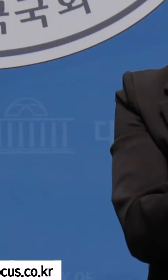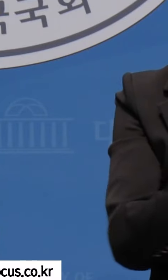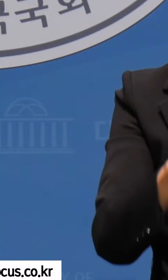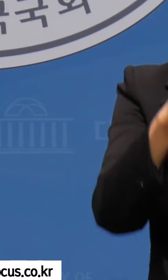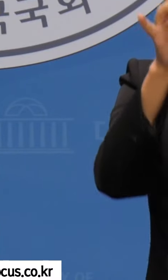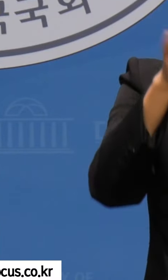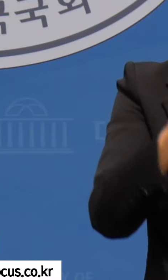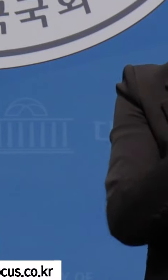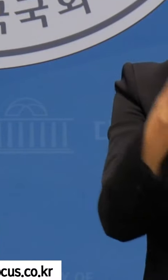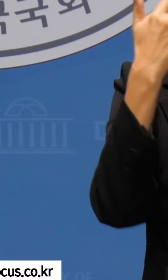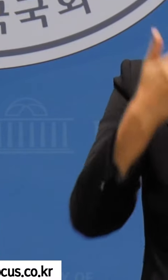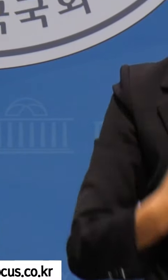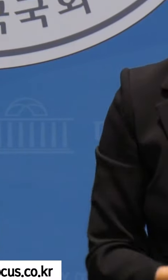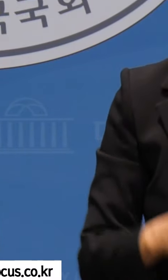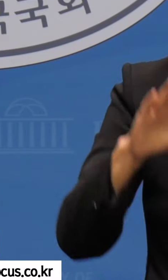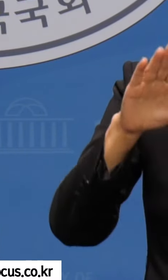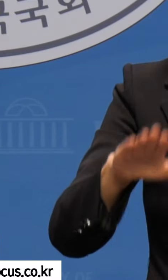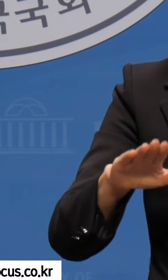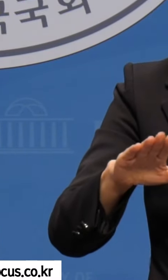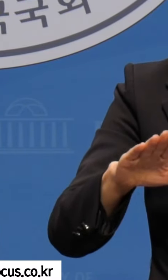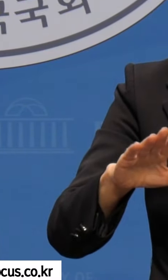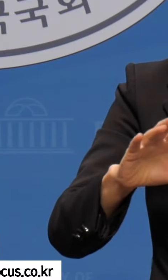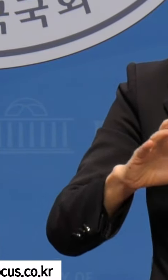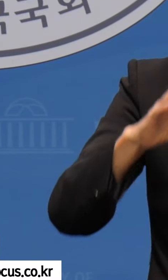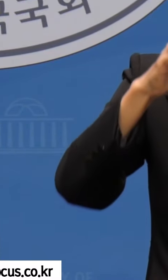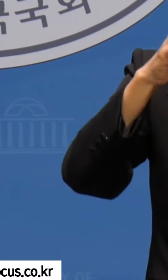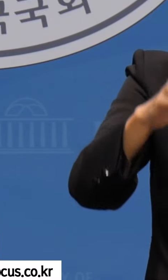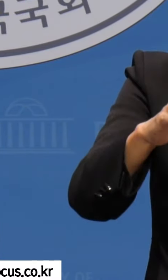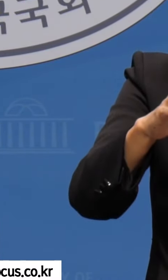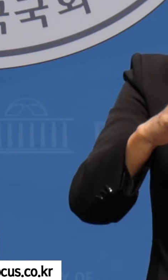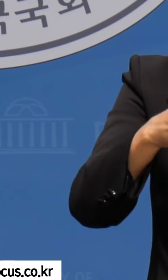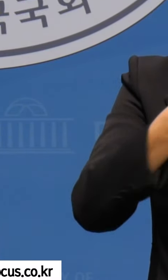세대의 절박한 요구가 세대